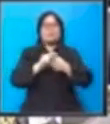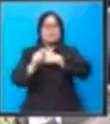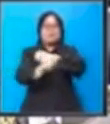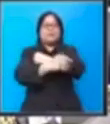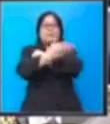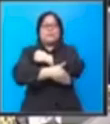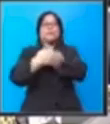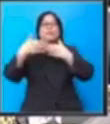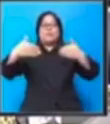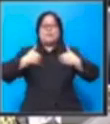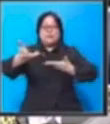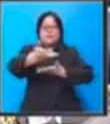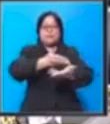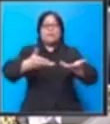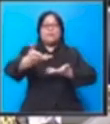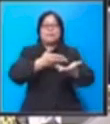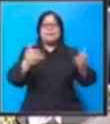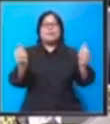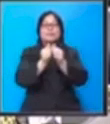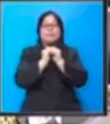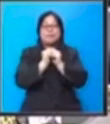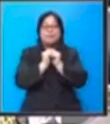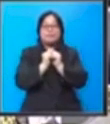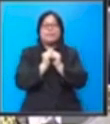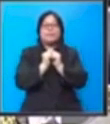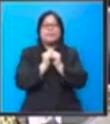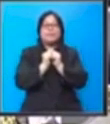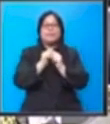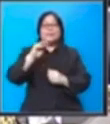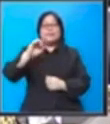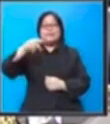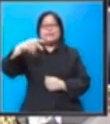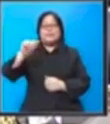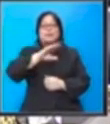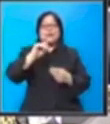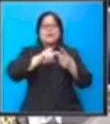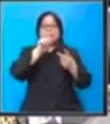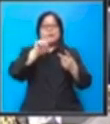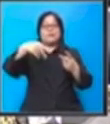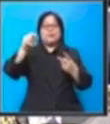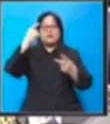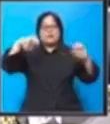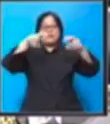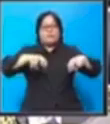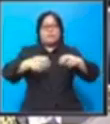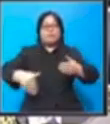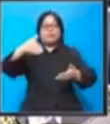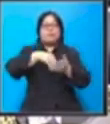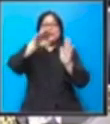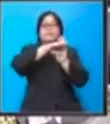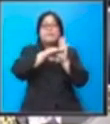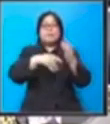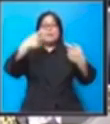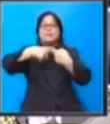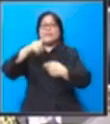telah mengadakan sesi libat urus dengan MASPA dan ZPT untuk mengkaji semula peraturan yang berkaitan